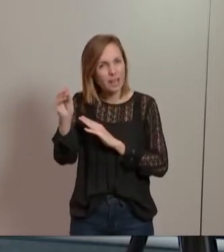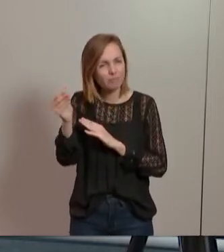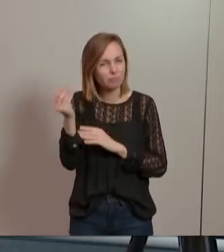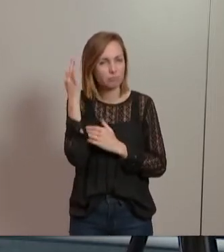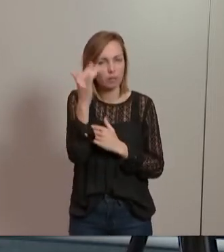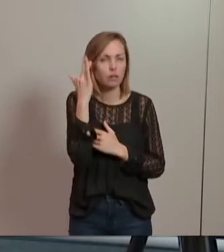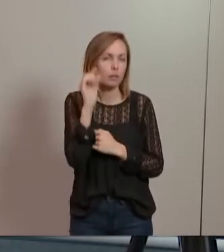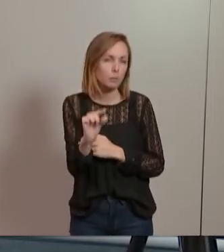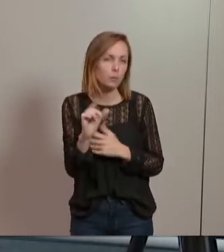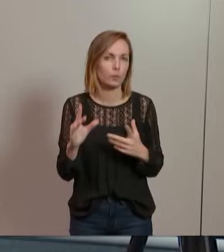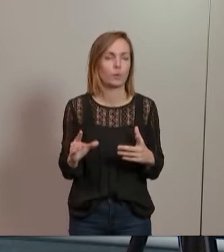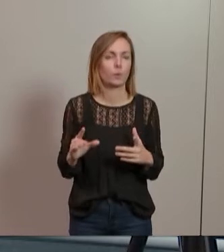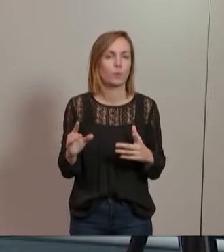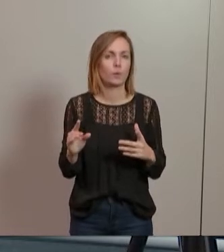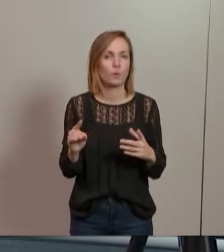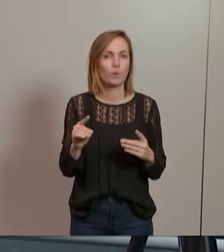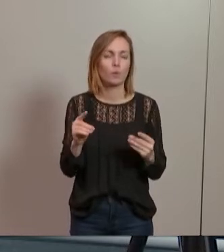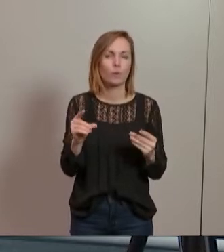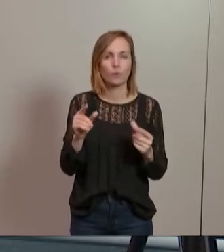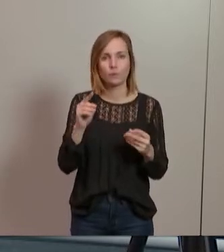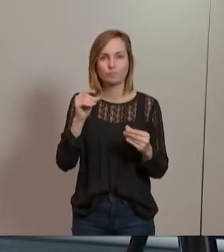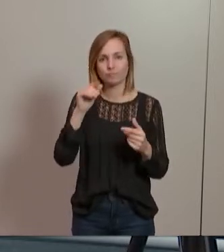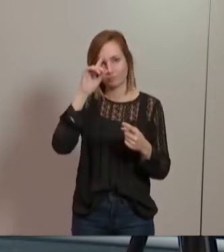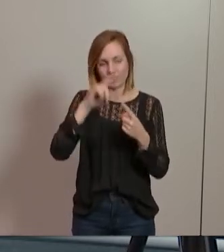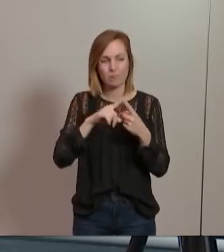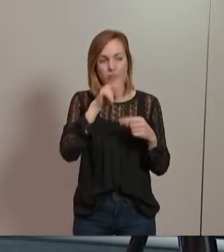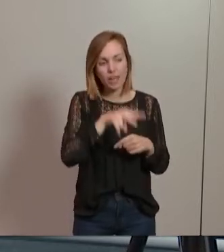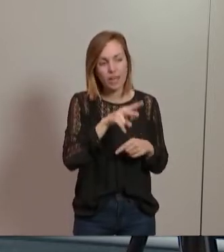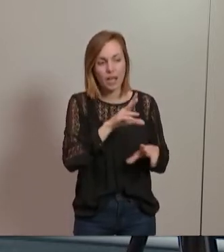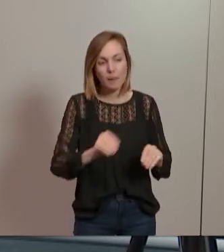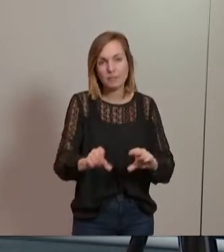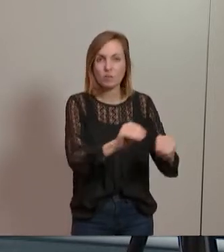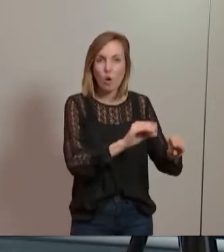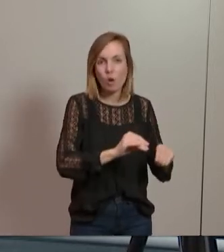peur, en fait, en termes de paroles réellement données aux citoyens. Mais bon,